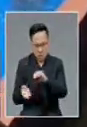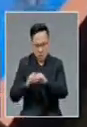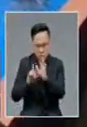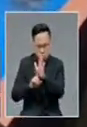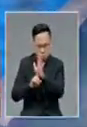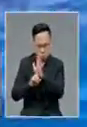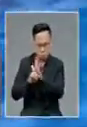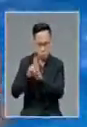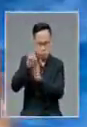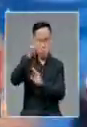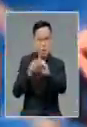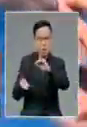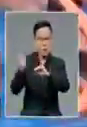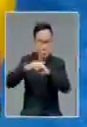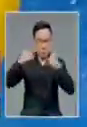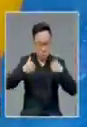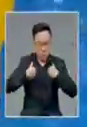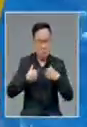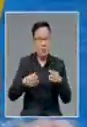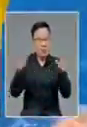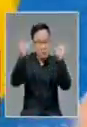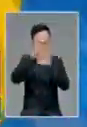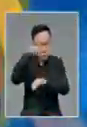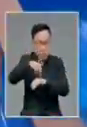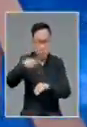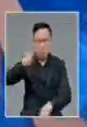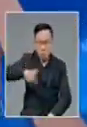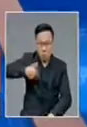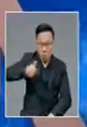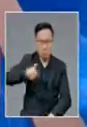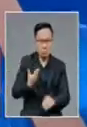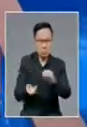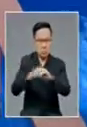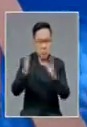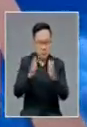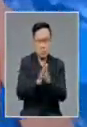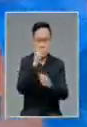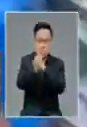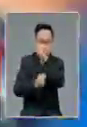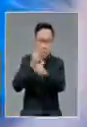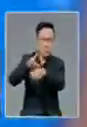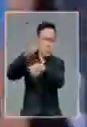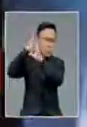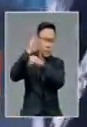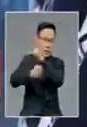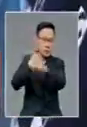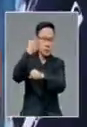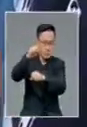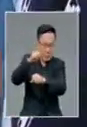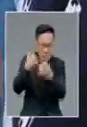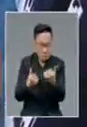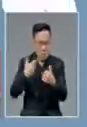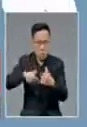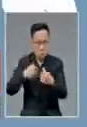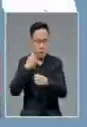มีโอกาสนะเวลาที่ช่วงเวลาผ่านไปเหมือนณปัจจุบันเนี่ยอากาศมันร้อนกว่าในอดีต 10-20 ปีแล้วลองคิดดูว่า10-20 ปีข้างหน้าเนี่ย